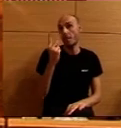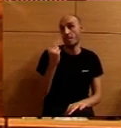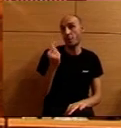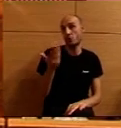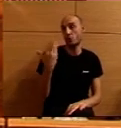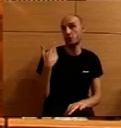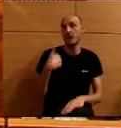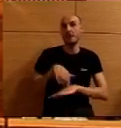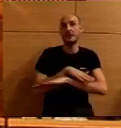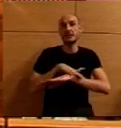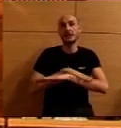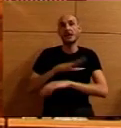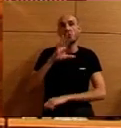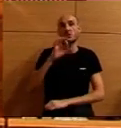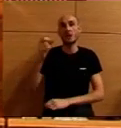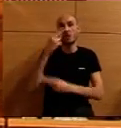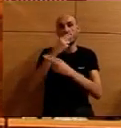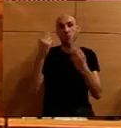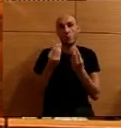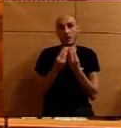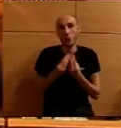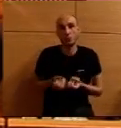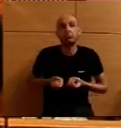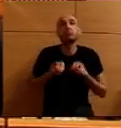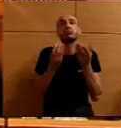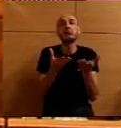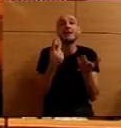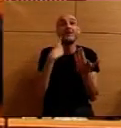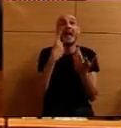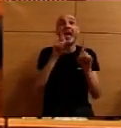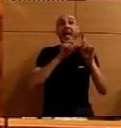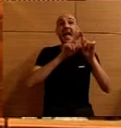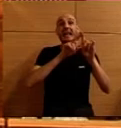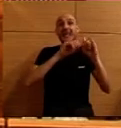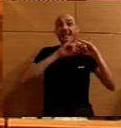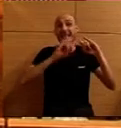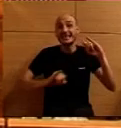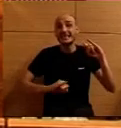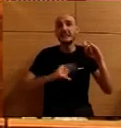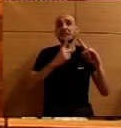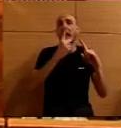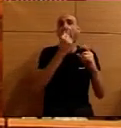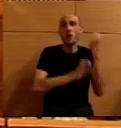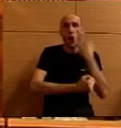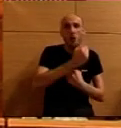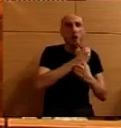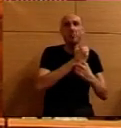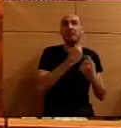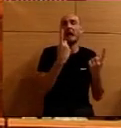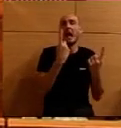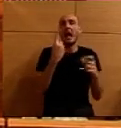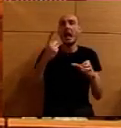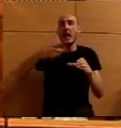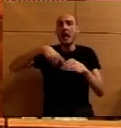el Ministeri de la Seguretat Social, res més lluny de la crisi econòmica i l'augment de desempleats.